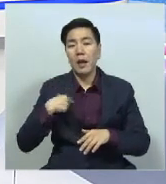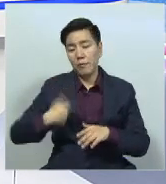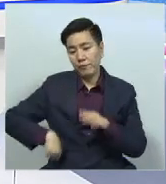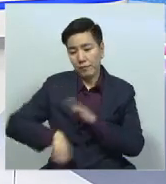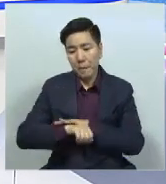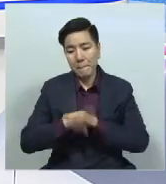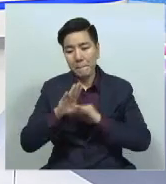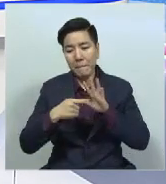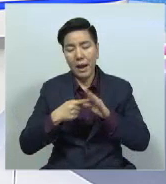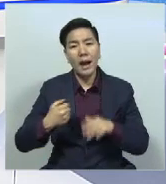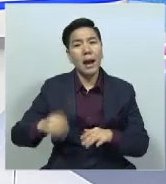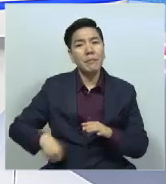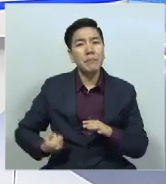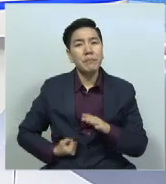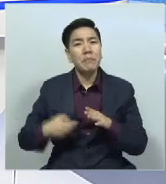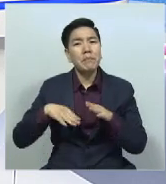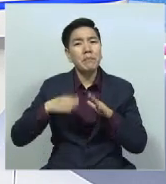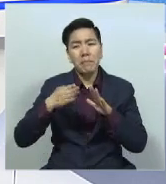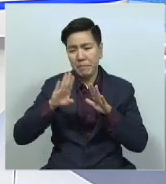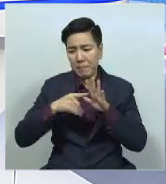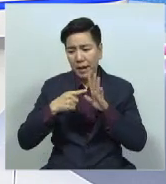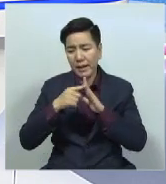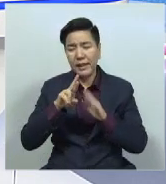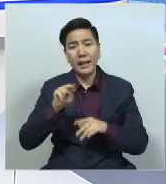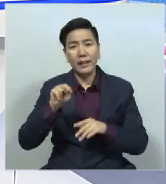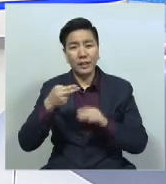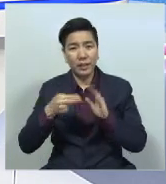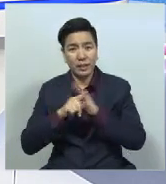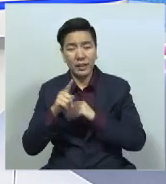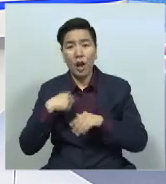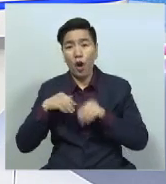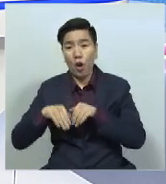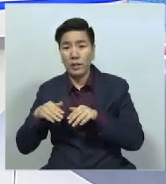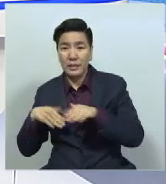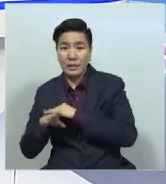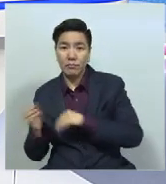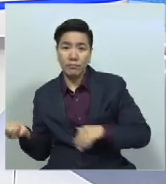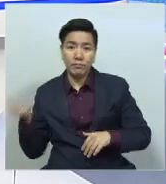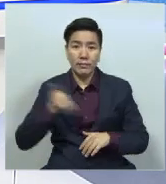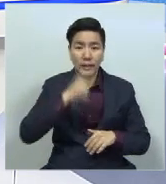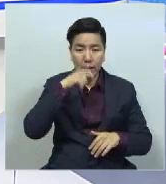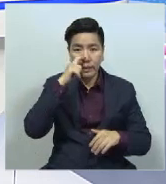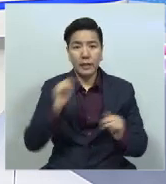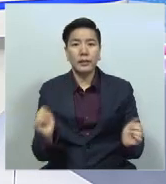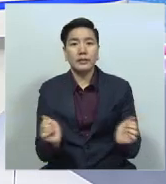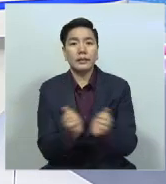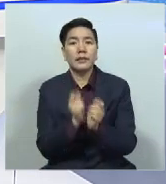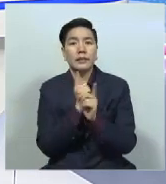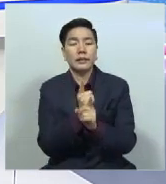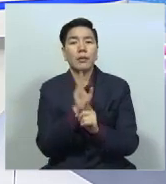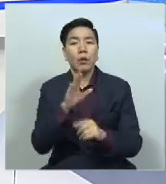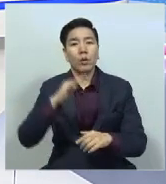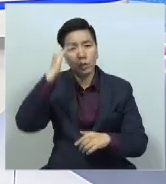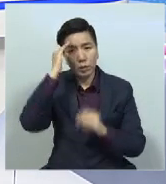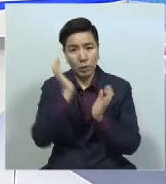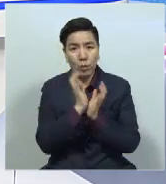นซึ่งอยู่ในสถานะผู้ลี้ภัยจากรัฐบาลออสเตรเลียเดินทางมาไทยแล้วก็ถูกทางการไทยควบคุมตัวตามหมายจับขององค์